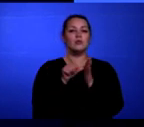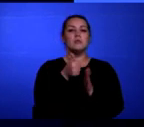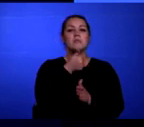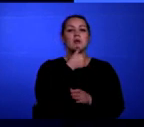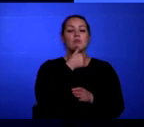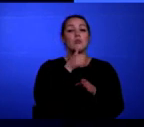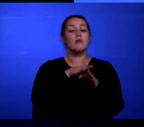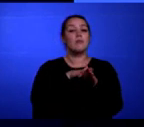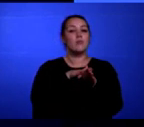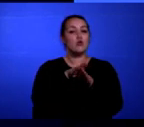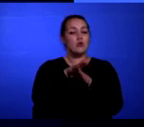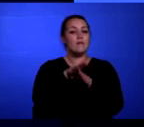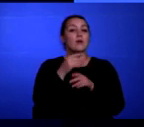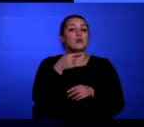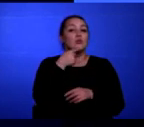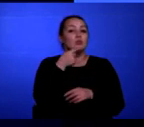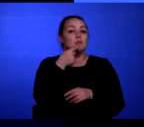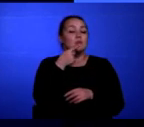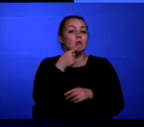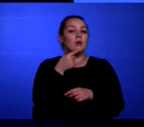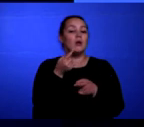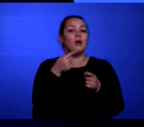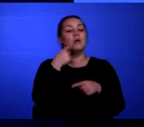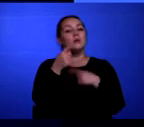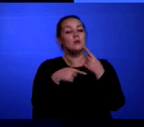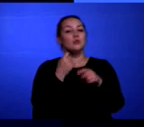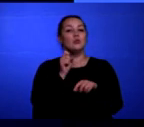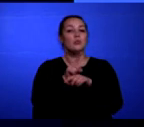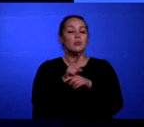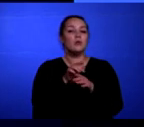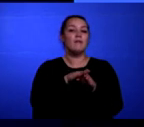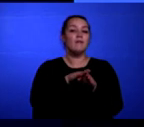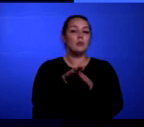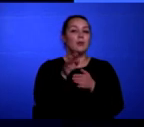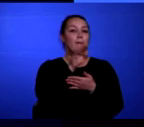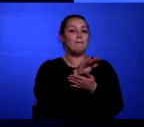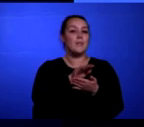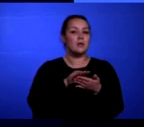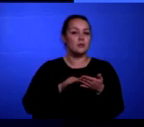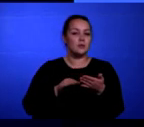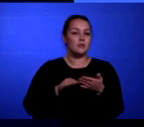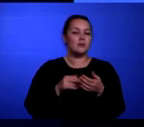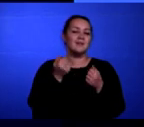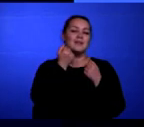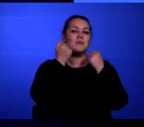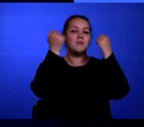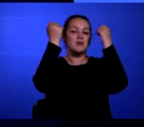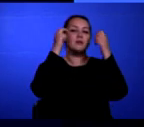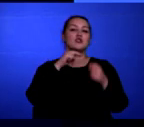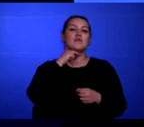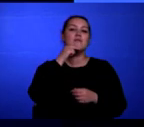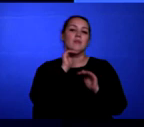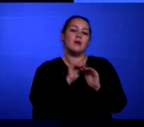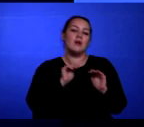выполнить устно упражнение 327 письменно спасибо за внимание ребята